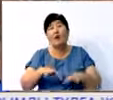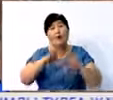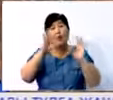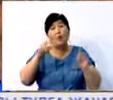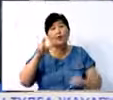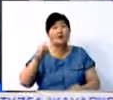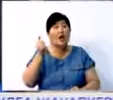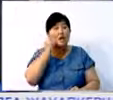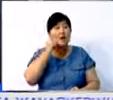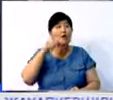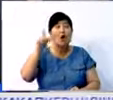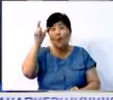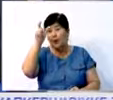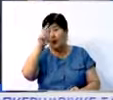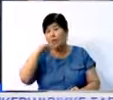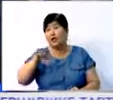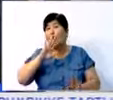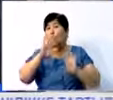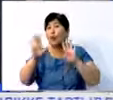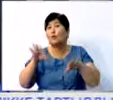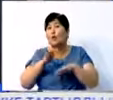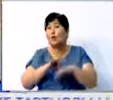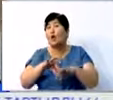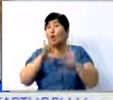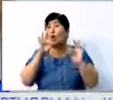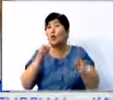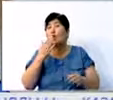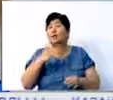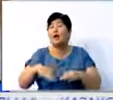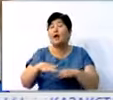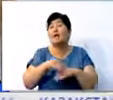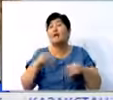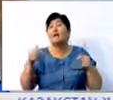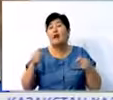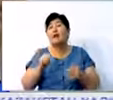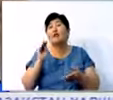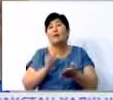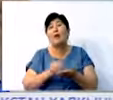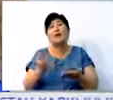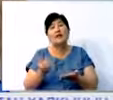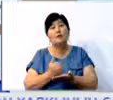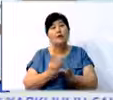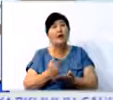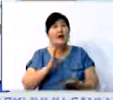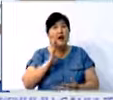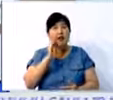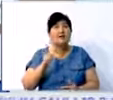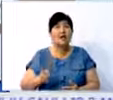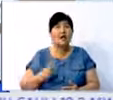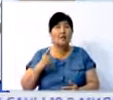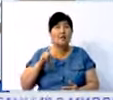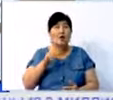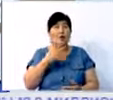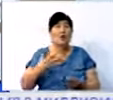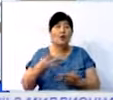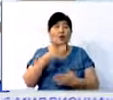иесі Мәскеу, Түркия елдерінде де көрмелер ұйымдастырып, өнер сүйер қауымның лайықты бағасына ие болған. Қазіргі таңда білікті маман өзі